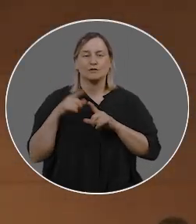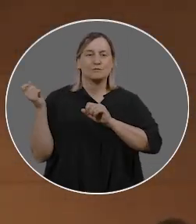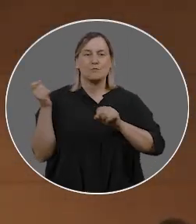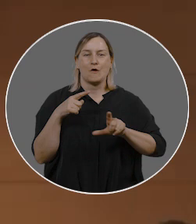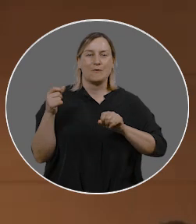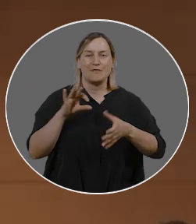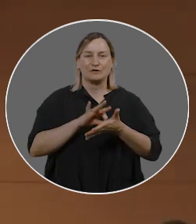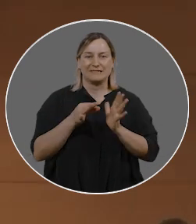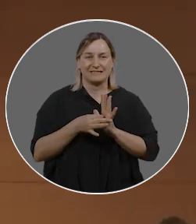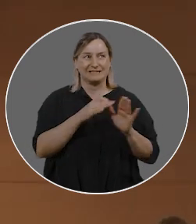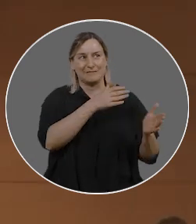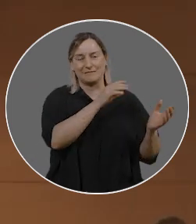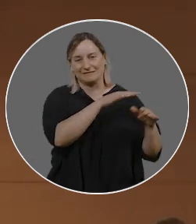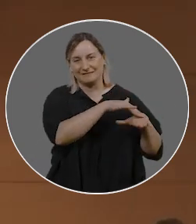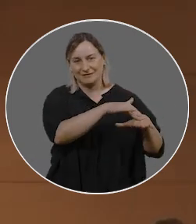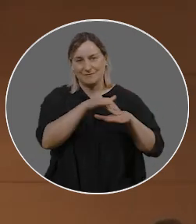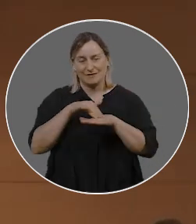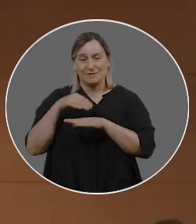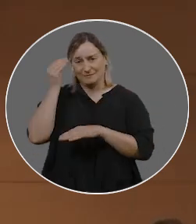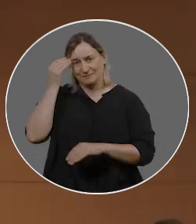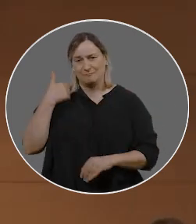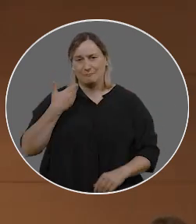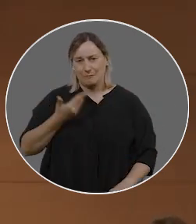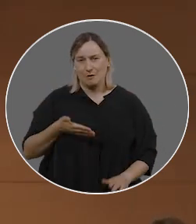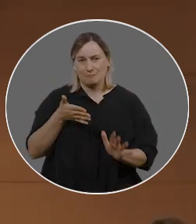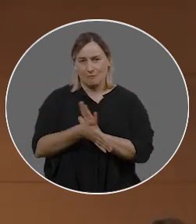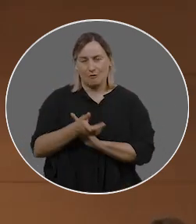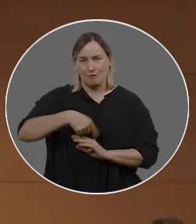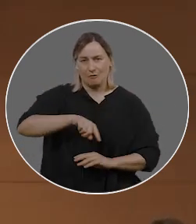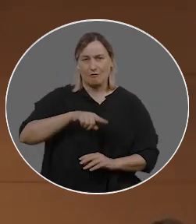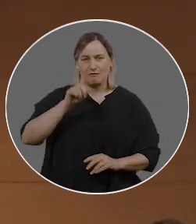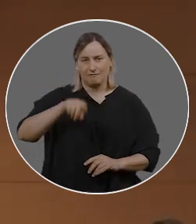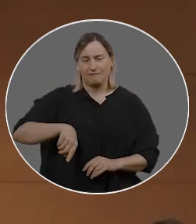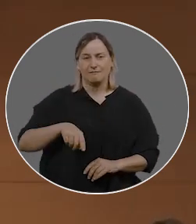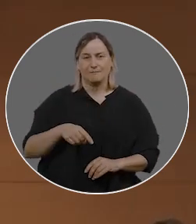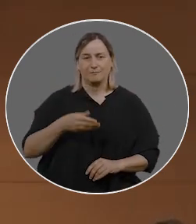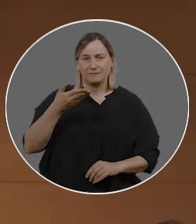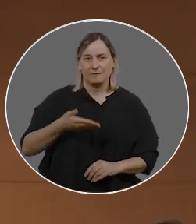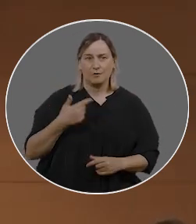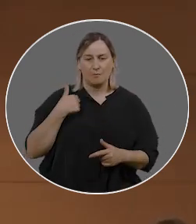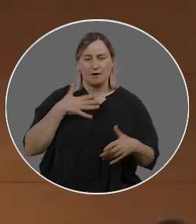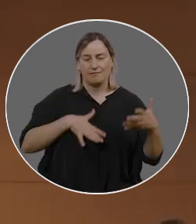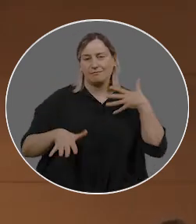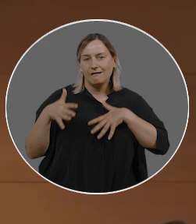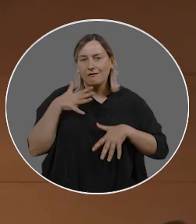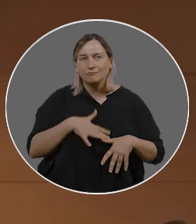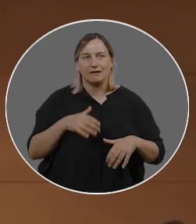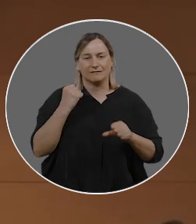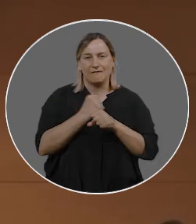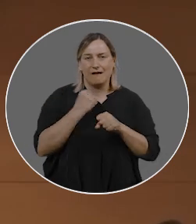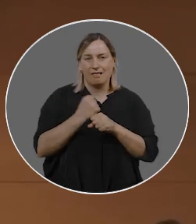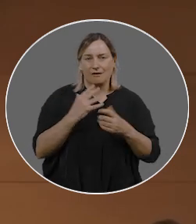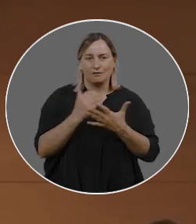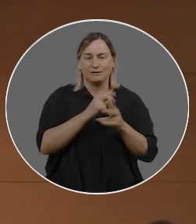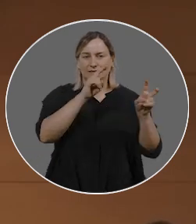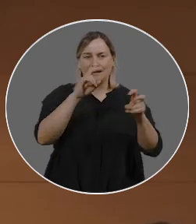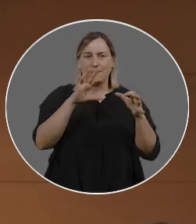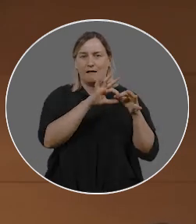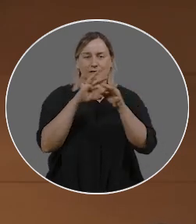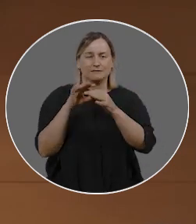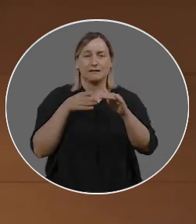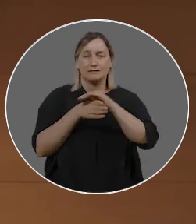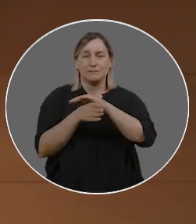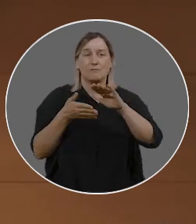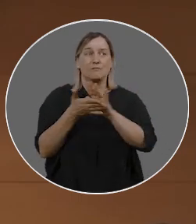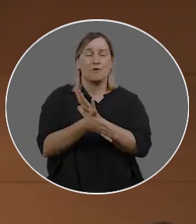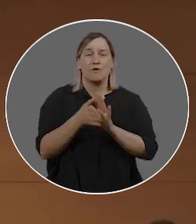perquè crec que és important també que vagin interioritzant, treballant conjuntament tots aquests temes d'accessibilitat, perquè